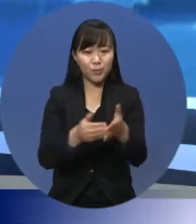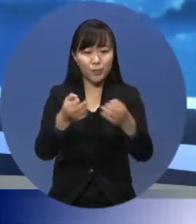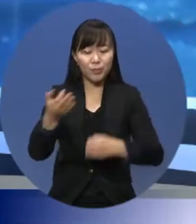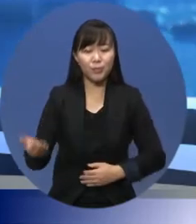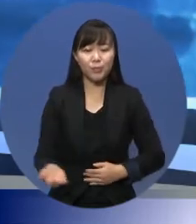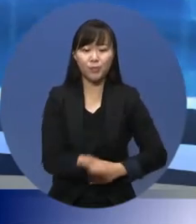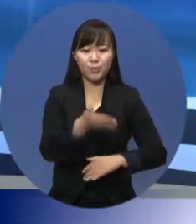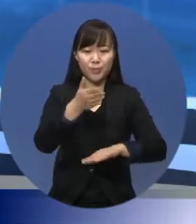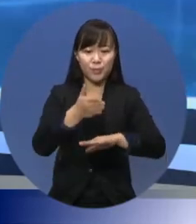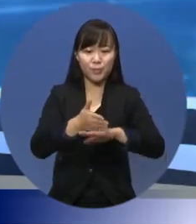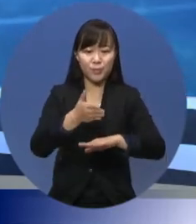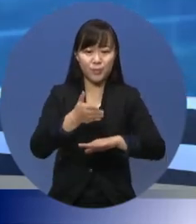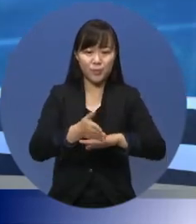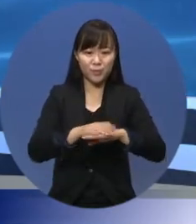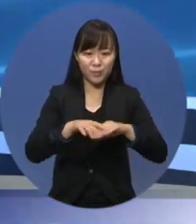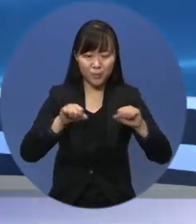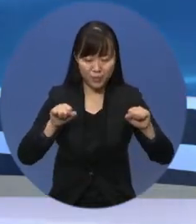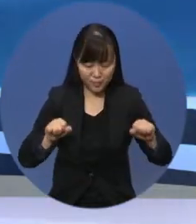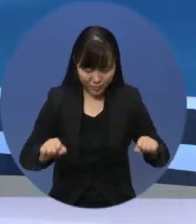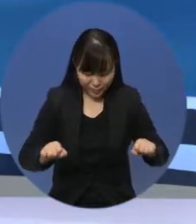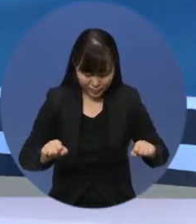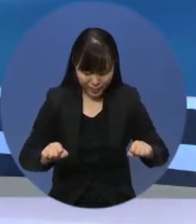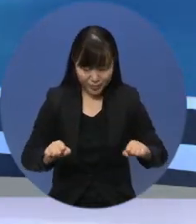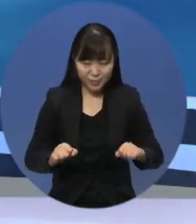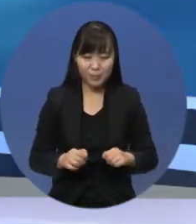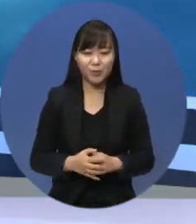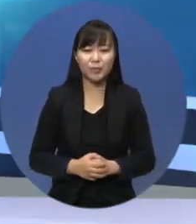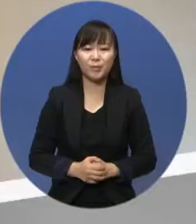마칩니다. 시청해주신 여러분 고맙습니다.